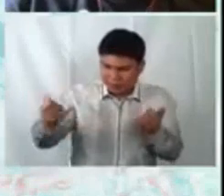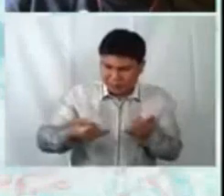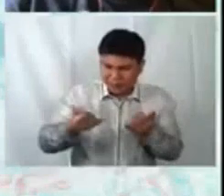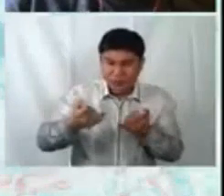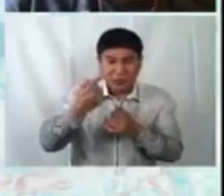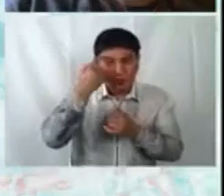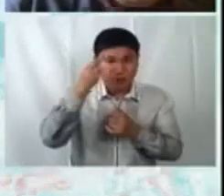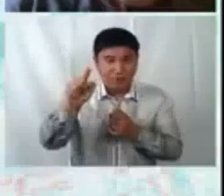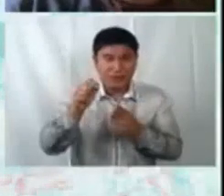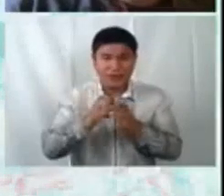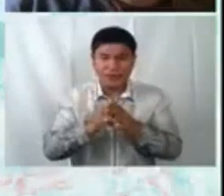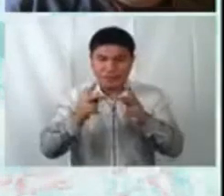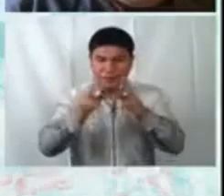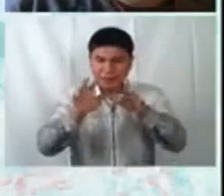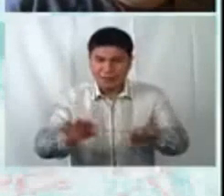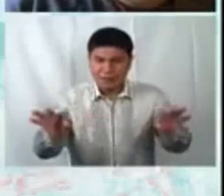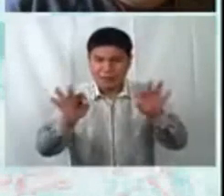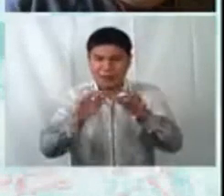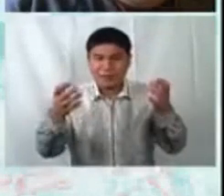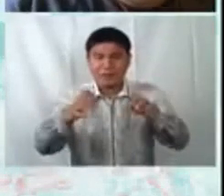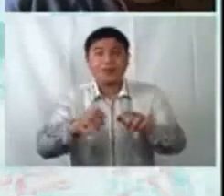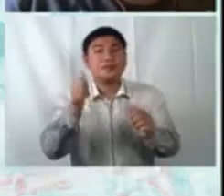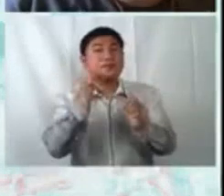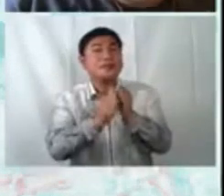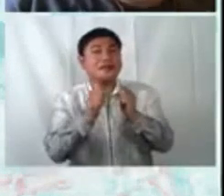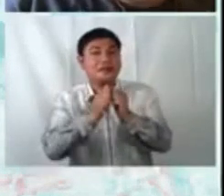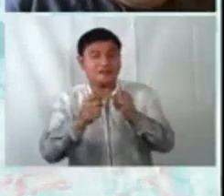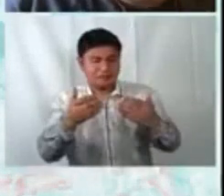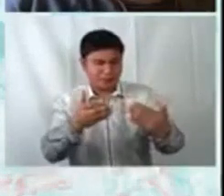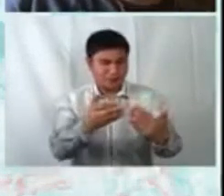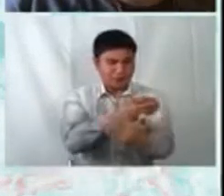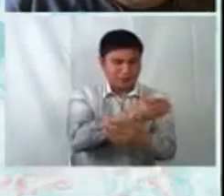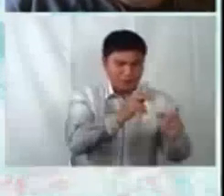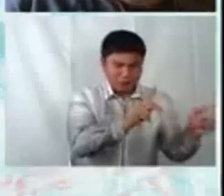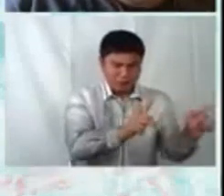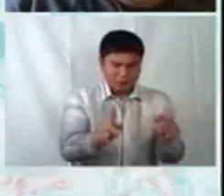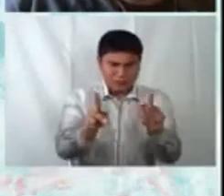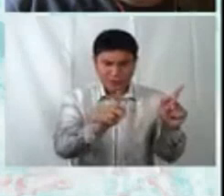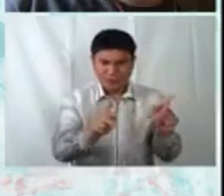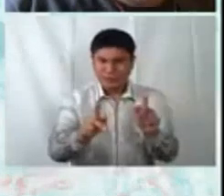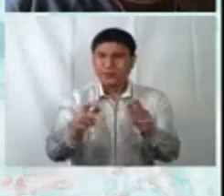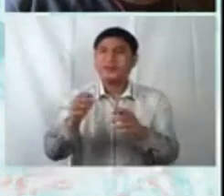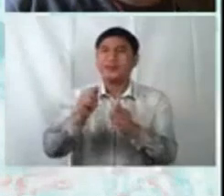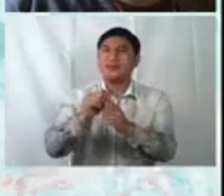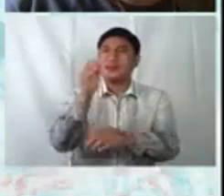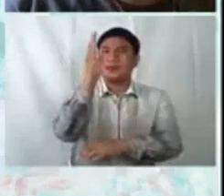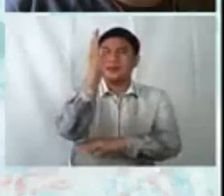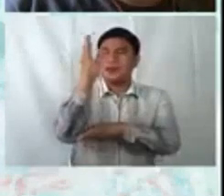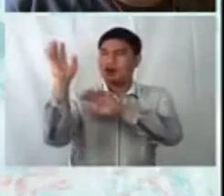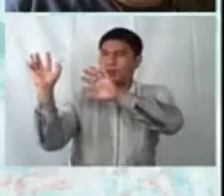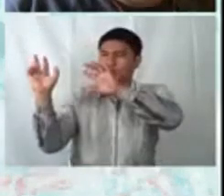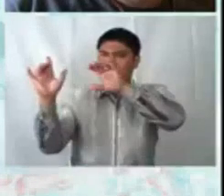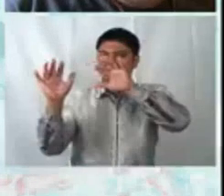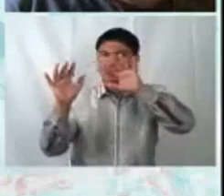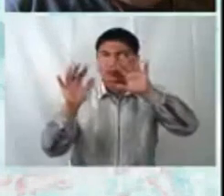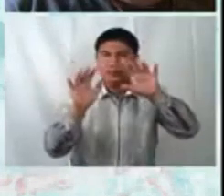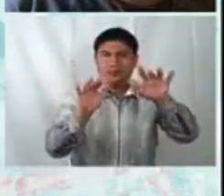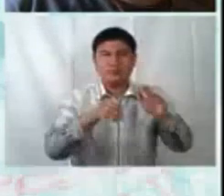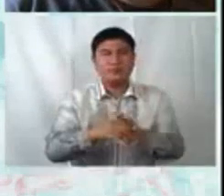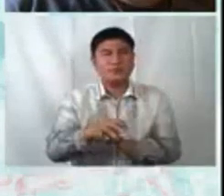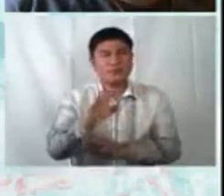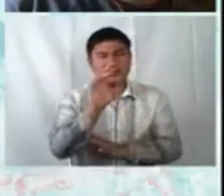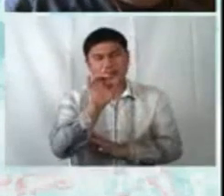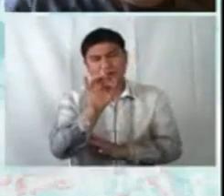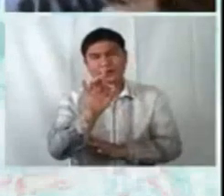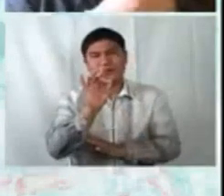So may invitation, pinagandaan po ito. No? Mga tanghalian na nang magsidatingan ng mga dadalo mula sa 8 lalawigan na kinakumakatawan